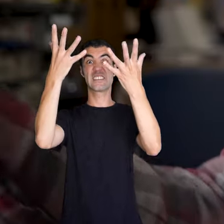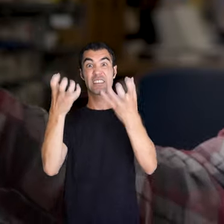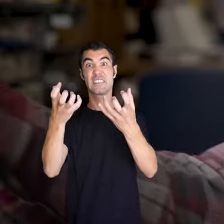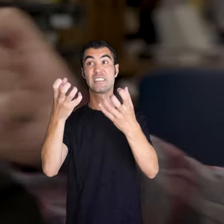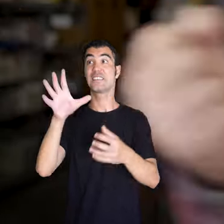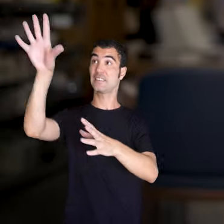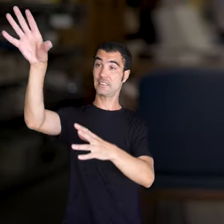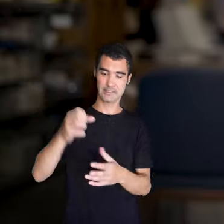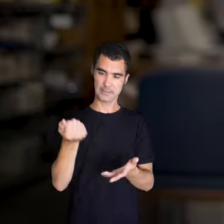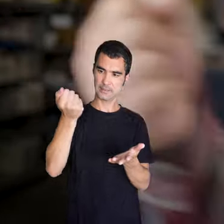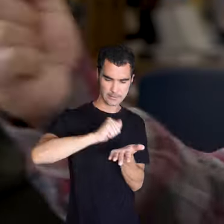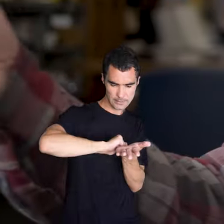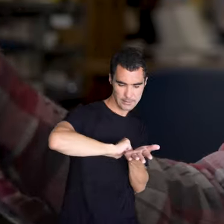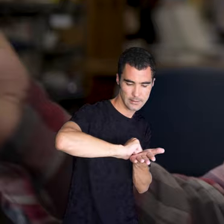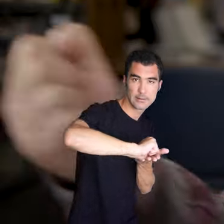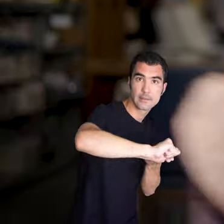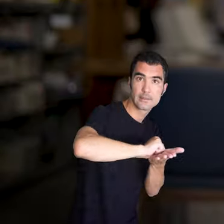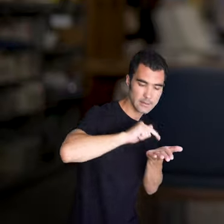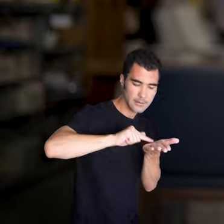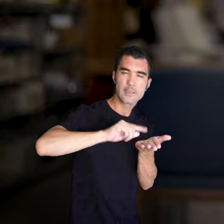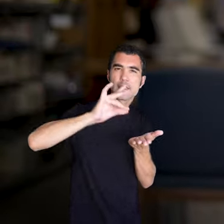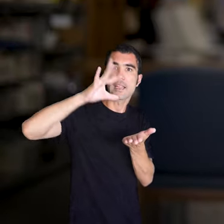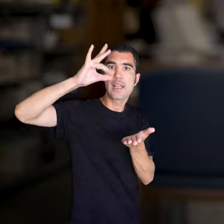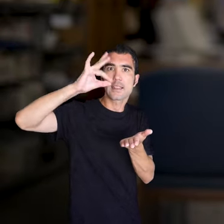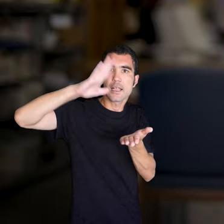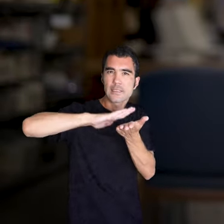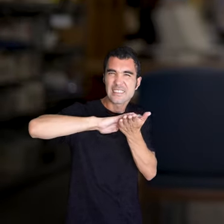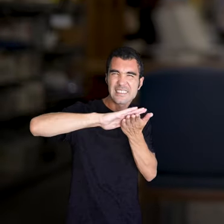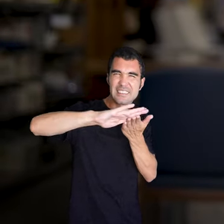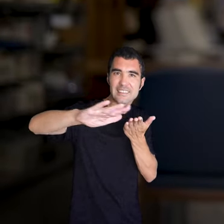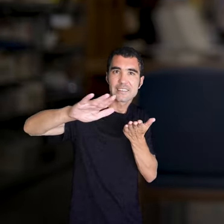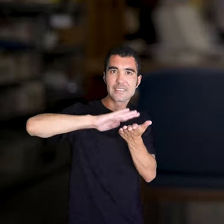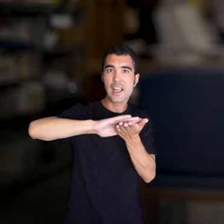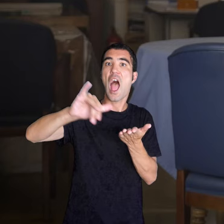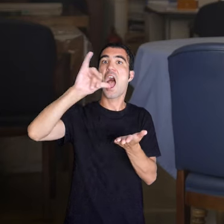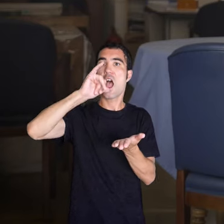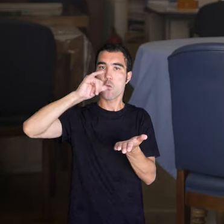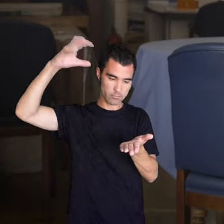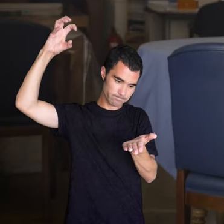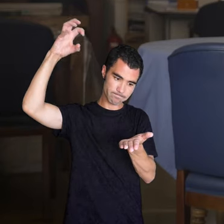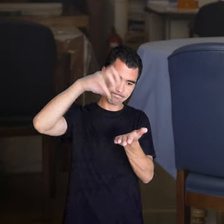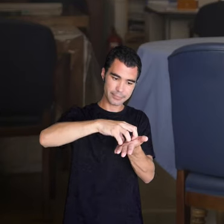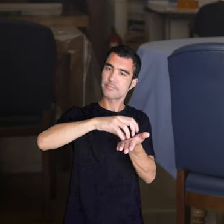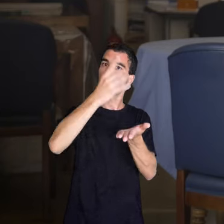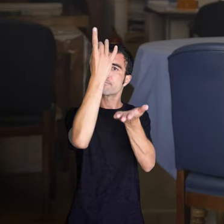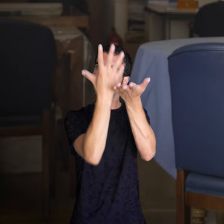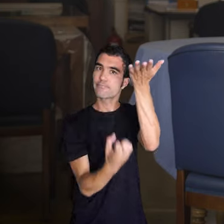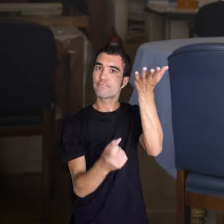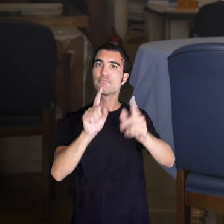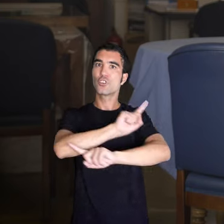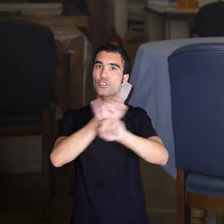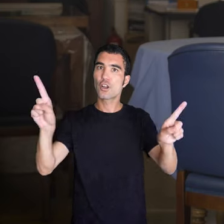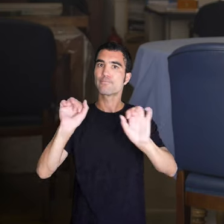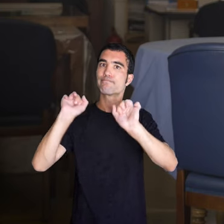quan era sec, li passàvem aquella garrova per impermeable-los perquè no agafessin aigua. Estem parlant de